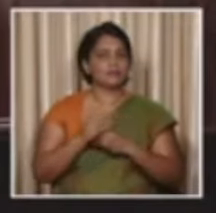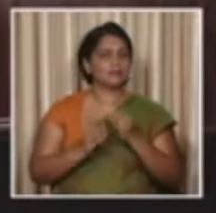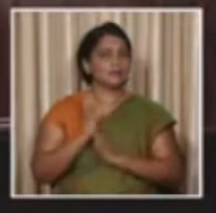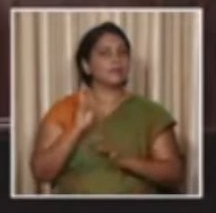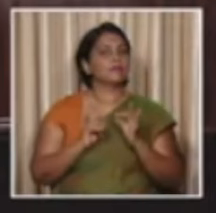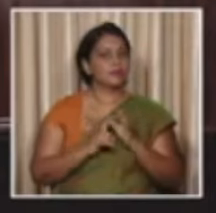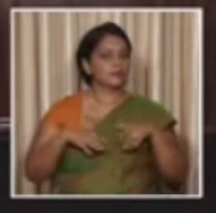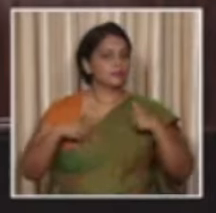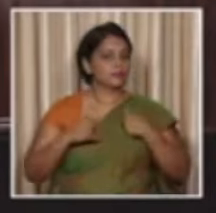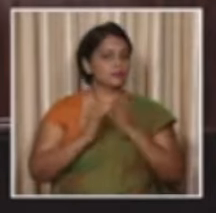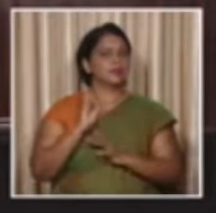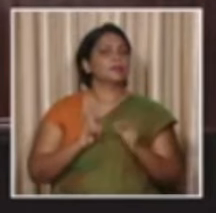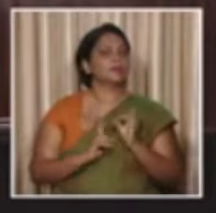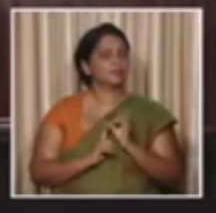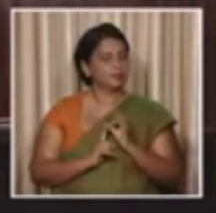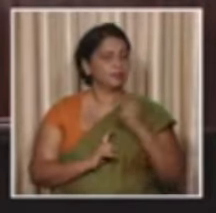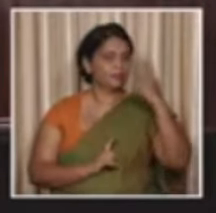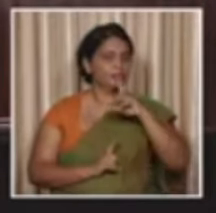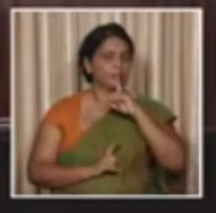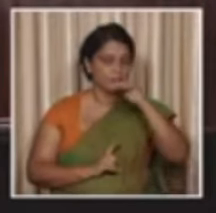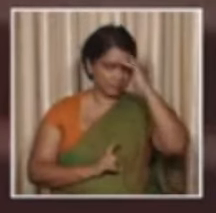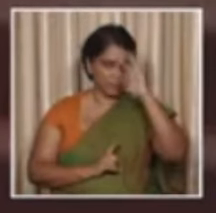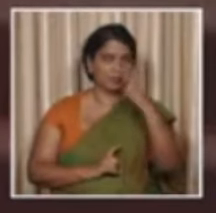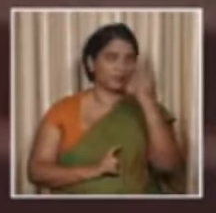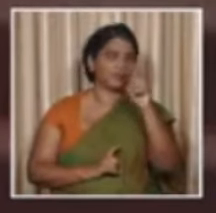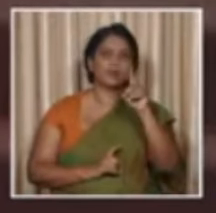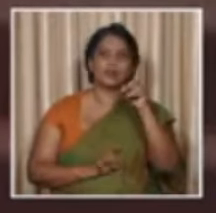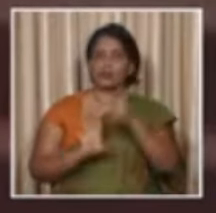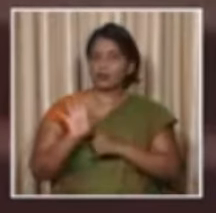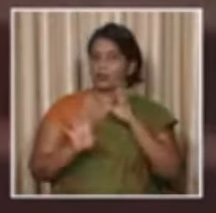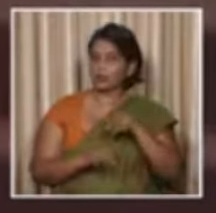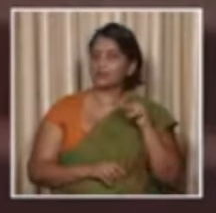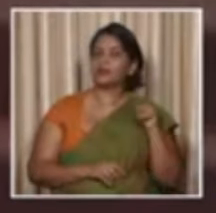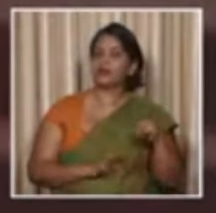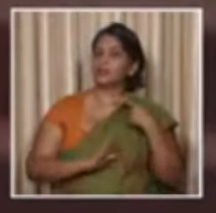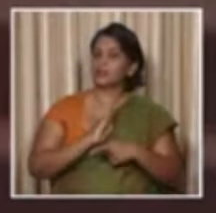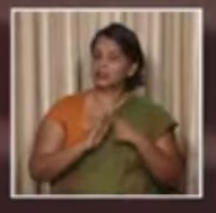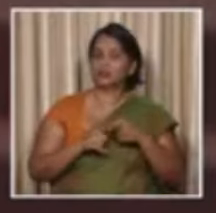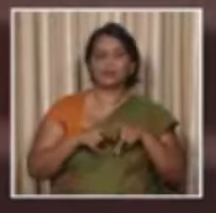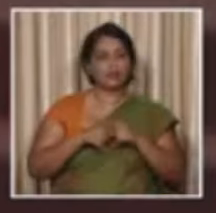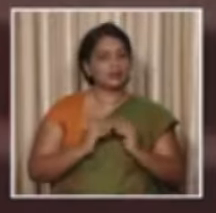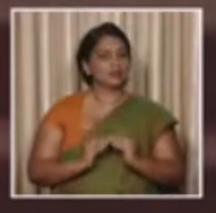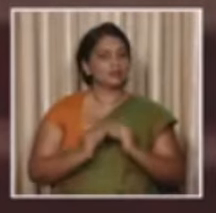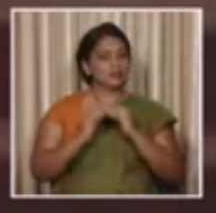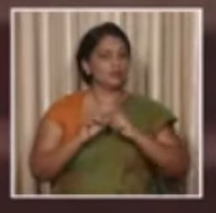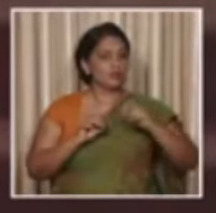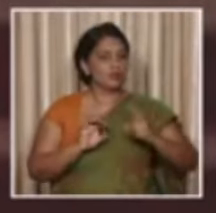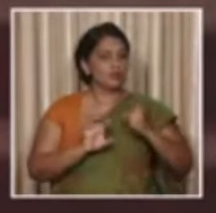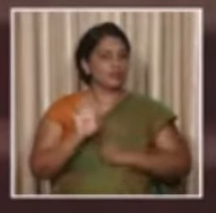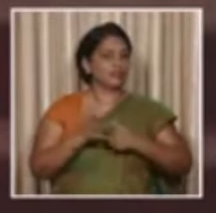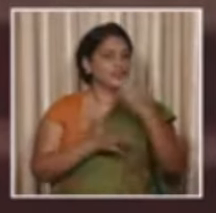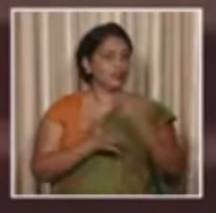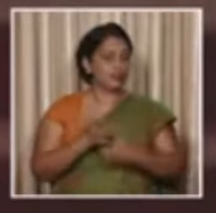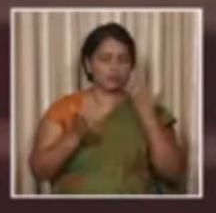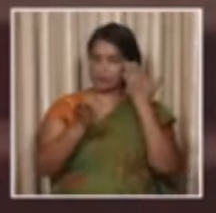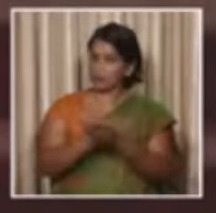කර්මාන්තමාත්‍යම සහ සෞඛ්‍යම ගරු නියෝජක කතානායකතුමනි 2021 වර්ෂයේ සඳහා ශ්‍රී ලංකා කාර්මික සංවර්ධන මණ්ඩලයේ වාර්ෂික වාර්තාව මම